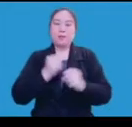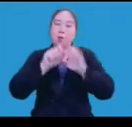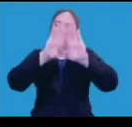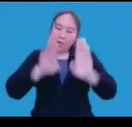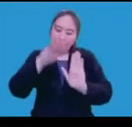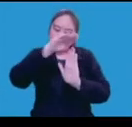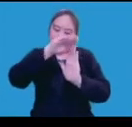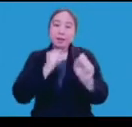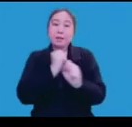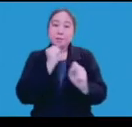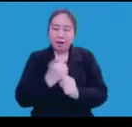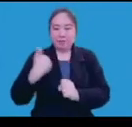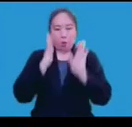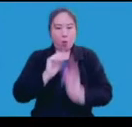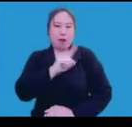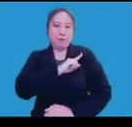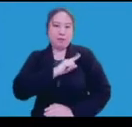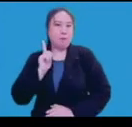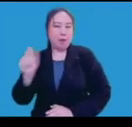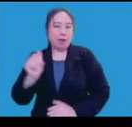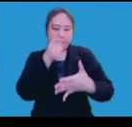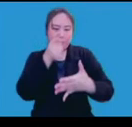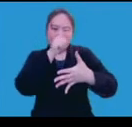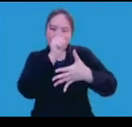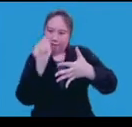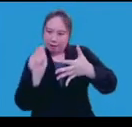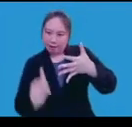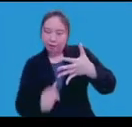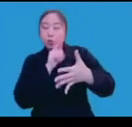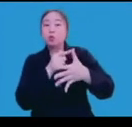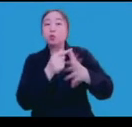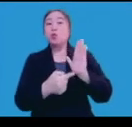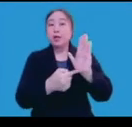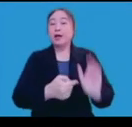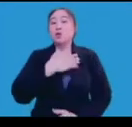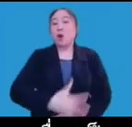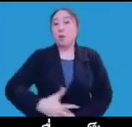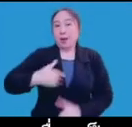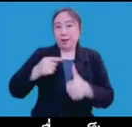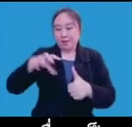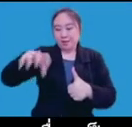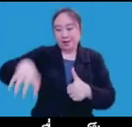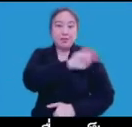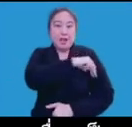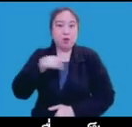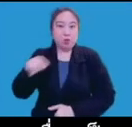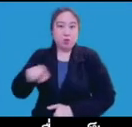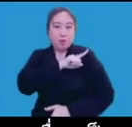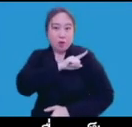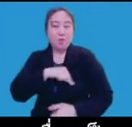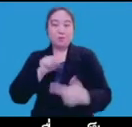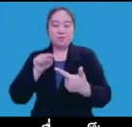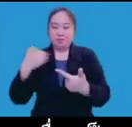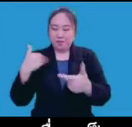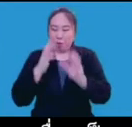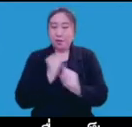แบบกลไกการทำงานให้มีเจ้าภาพหลักในแต่ละด้านด้วยเช่นด้านสุขภาพก็จะมีสำนักงานสาธารณสุขจังหวัดนะครับในเชิงพื้น